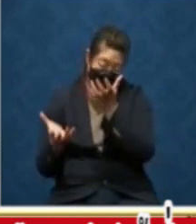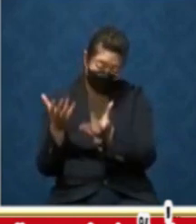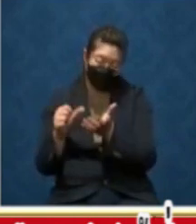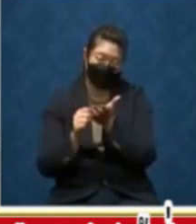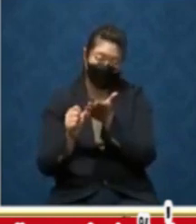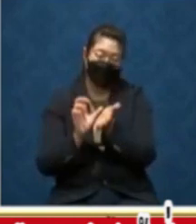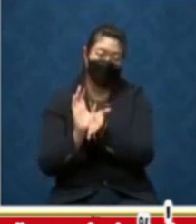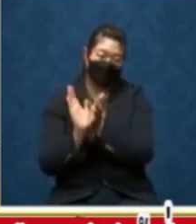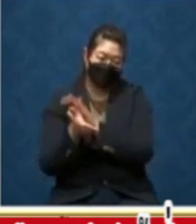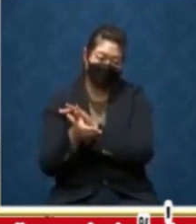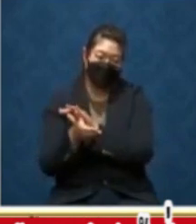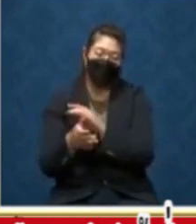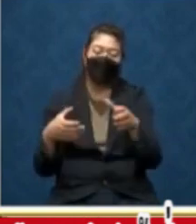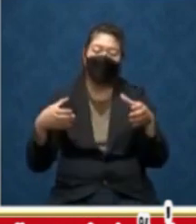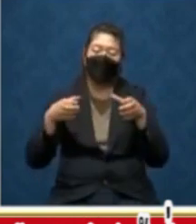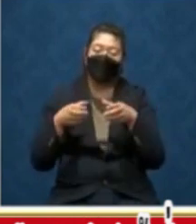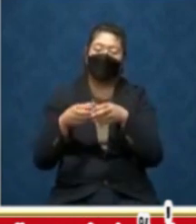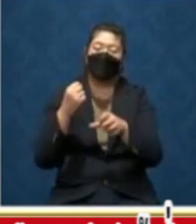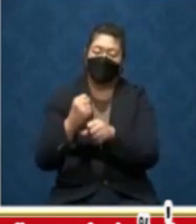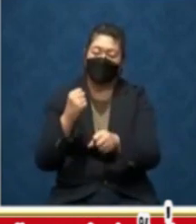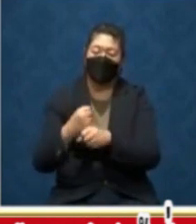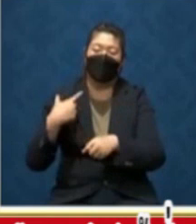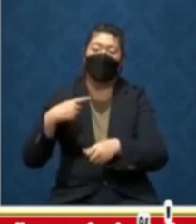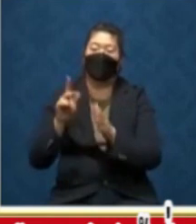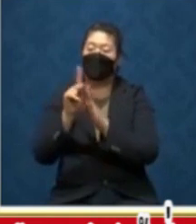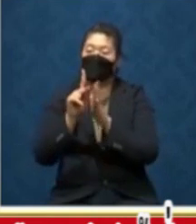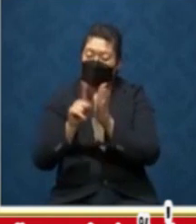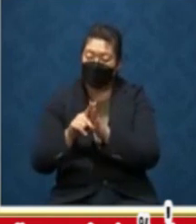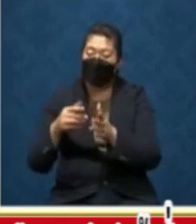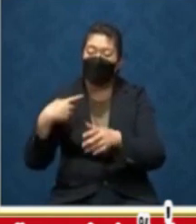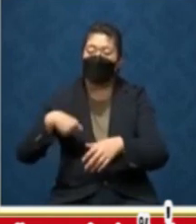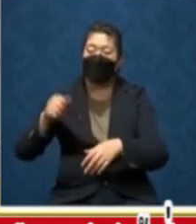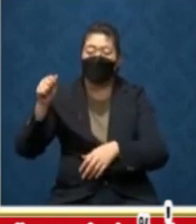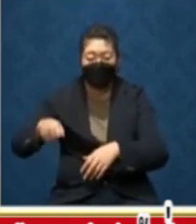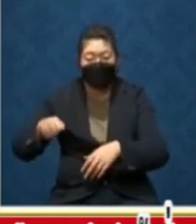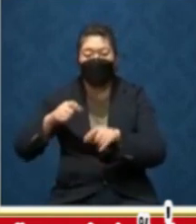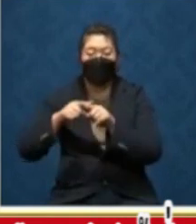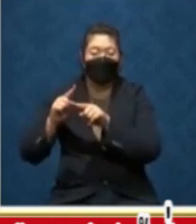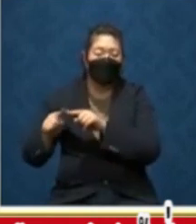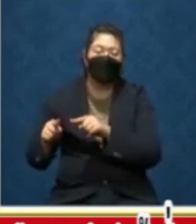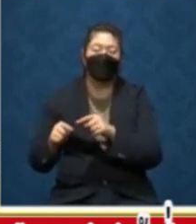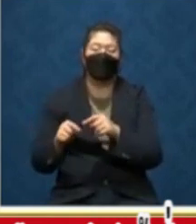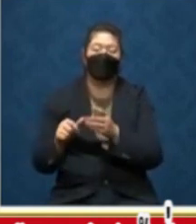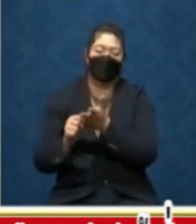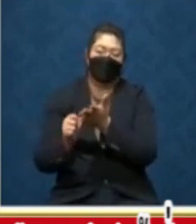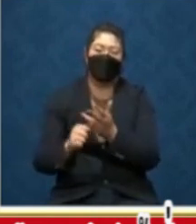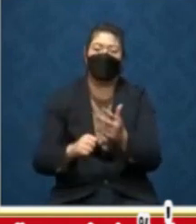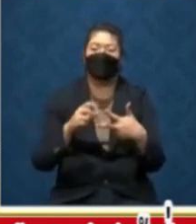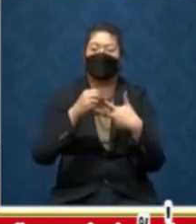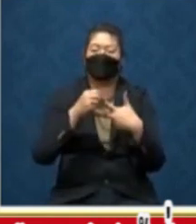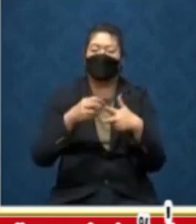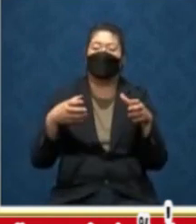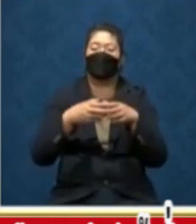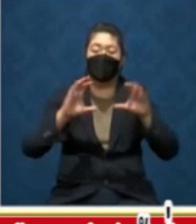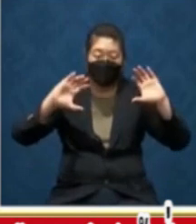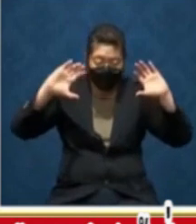คือคณะตุลาการต้องปฏิรูป 2ข้อ 2นี่รัฐบาลต้องรับไป